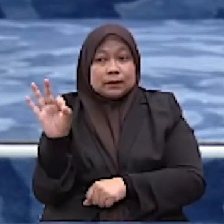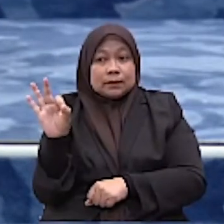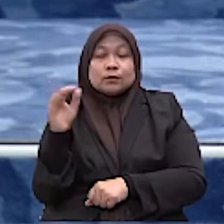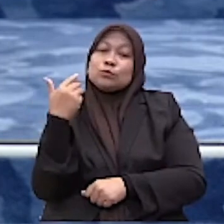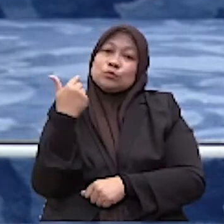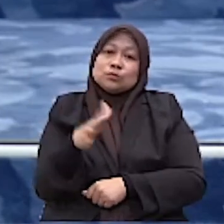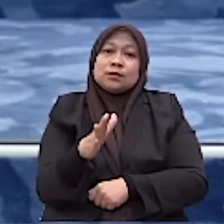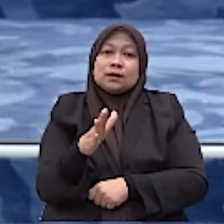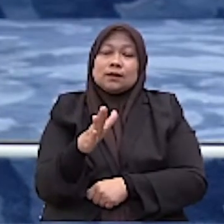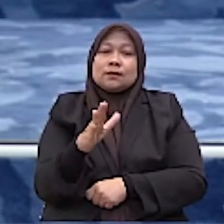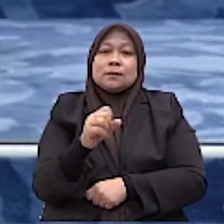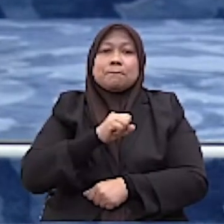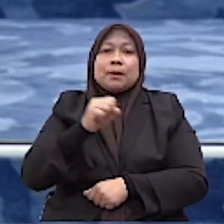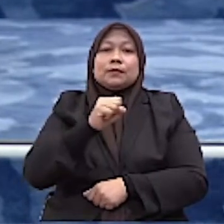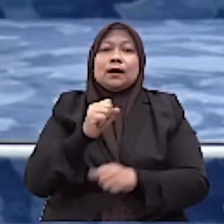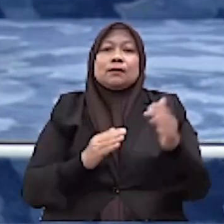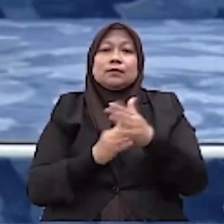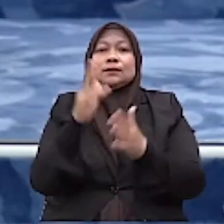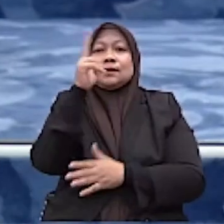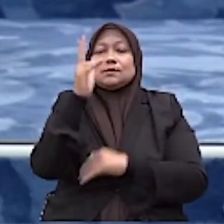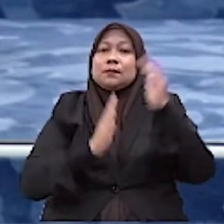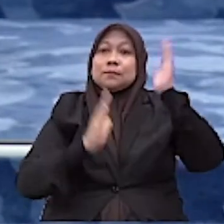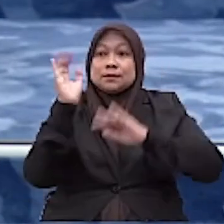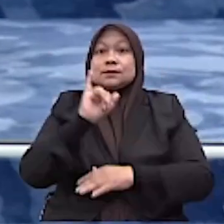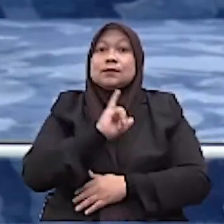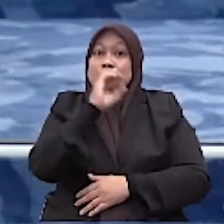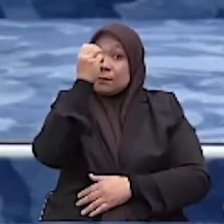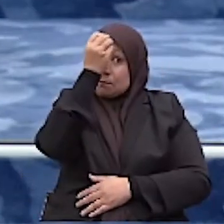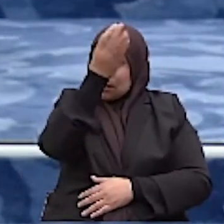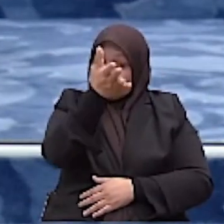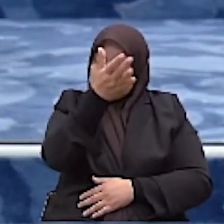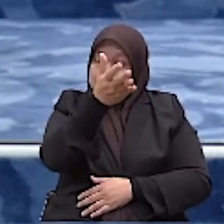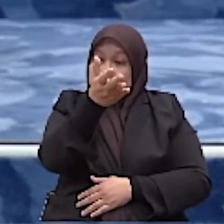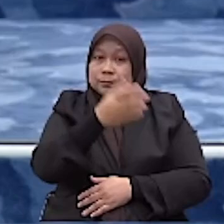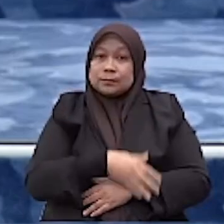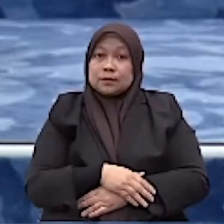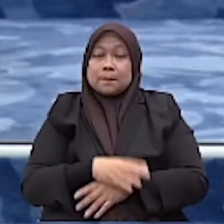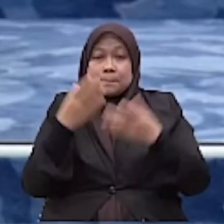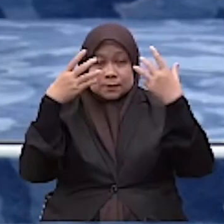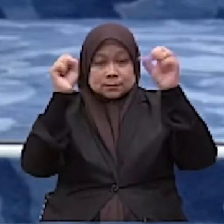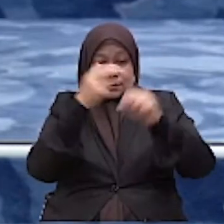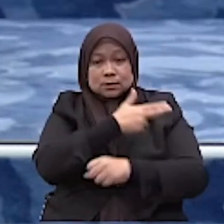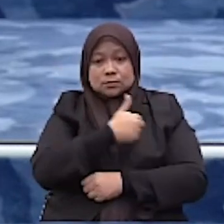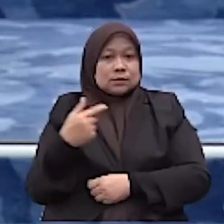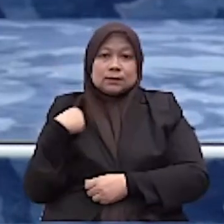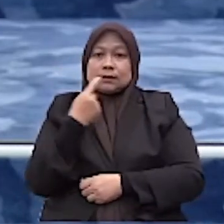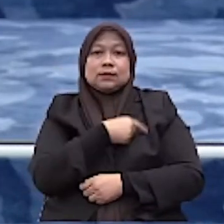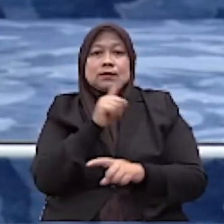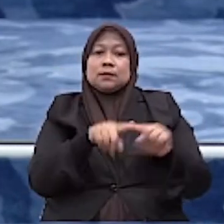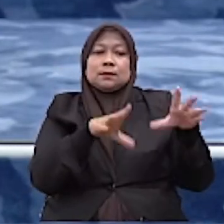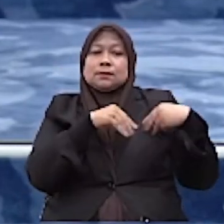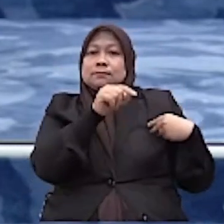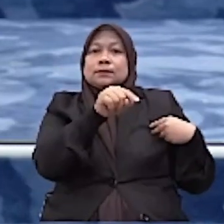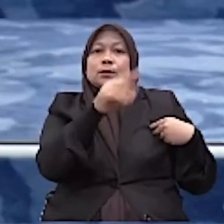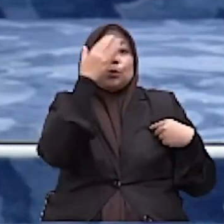itu telah dibantah oleh kerajaan Malaysia dan saya telah maklum kepada Presiden Jokowi bahwa kita tidak boleh Terima